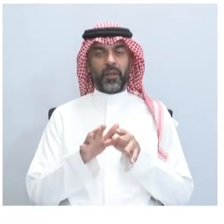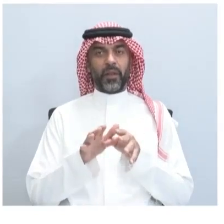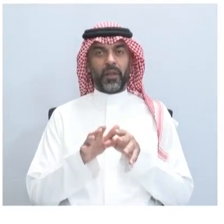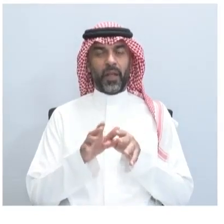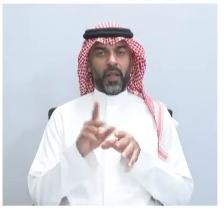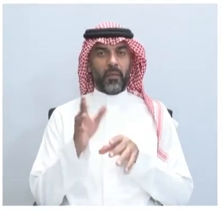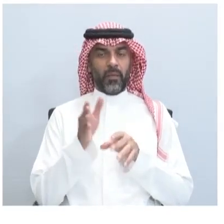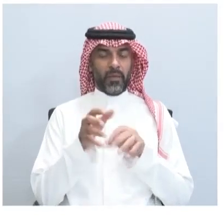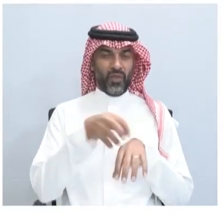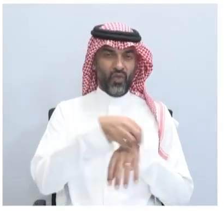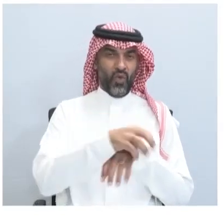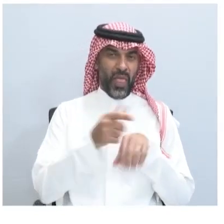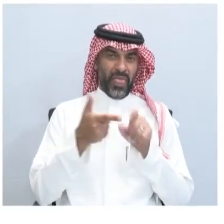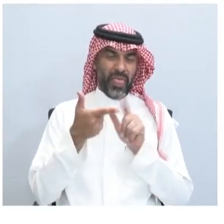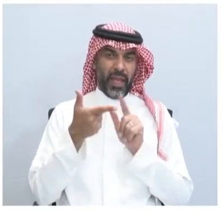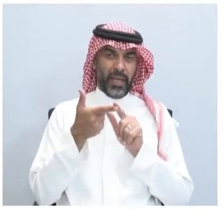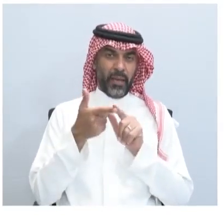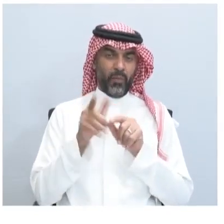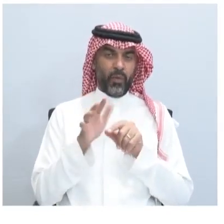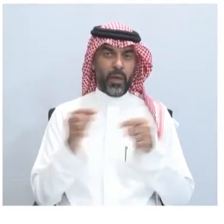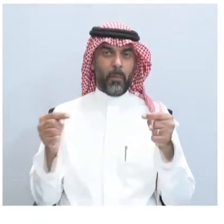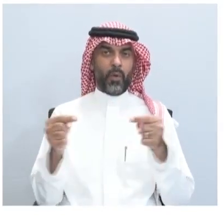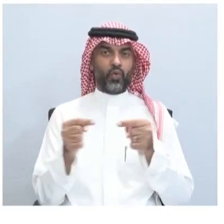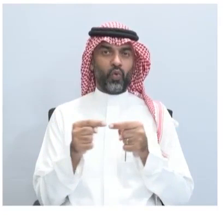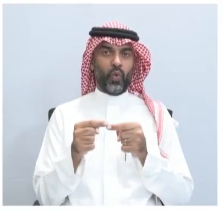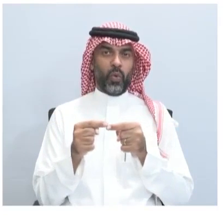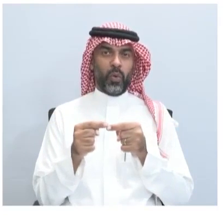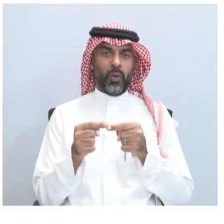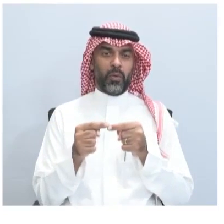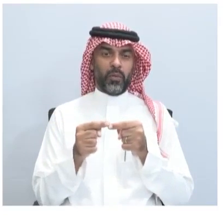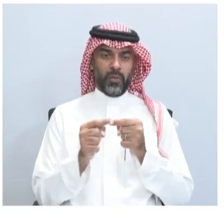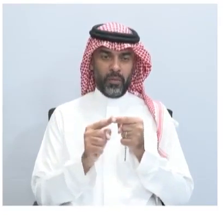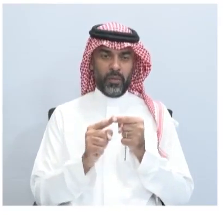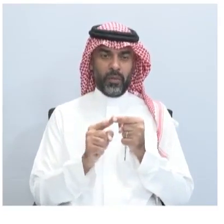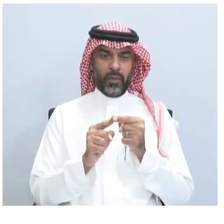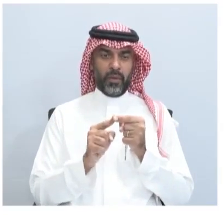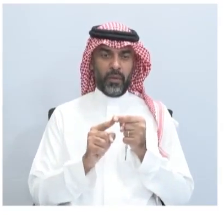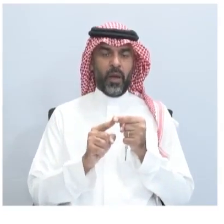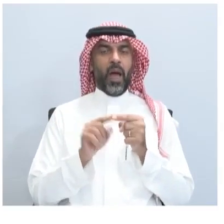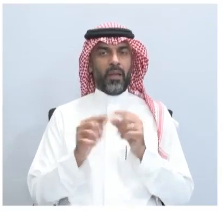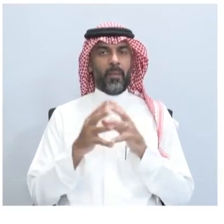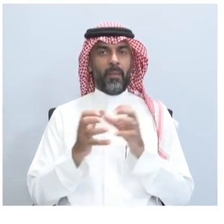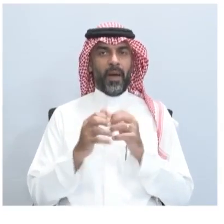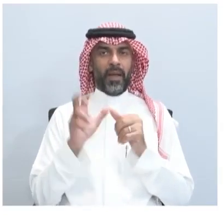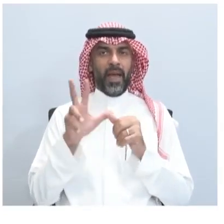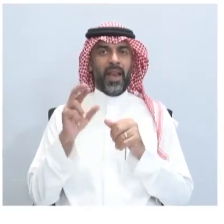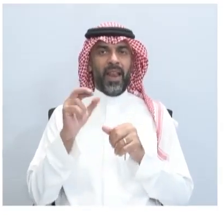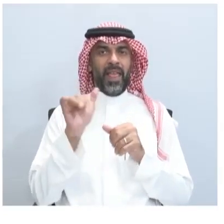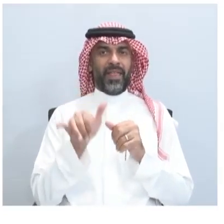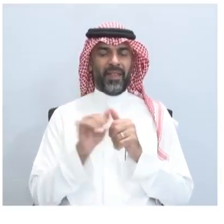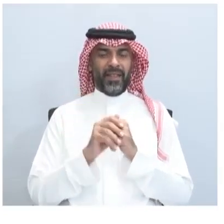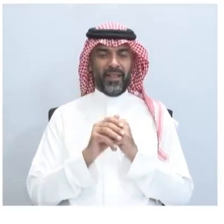موصوله اي انها هي اسم موصول للعاقل بمعنى الذي عندما